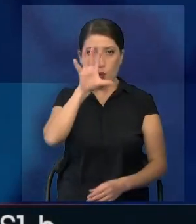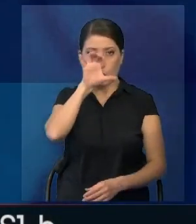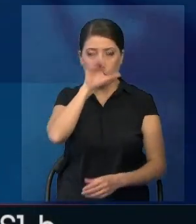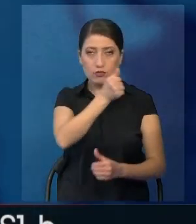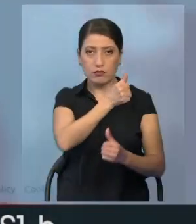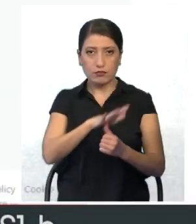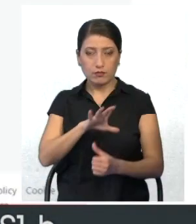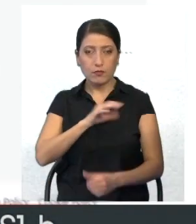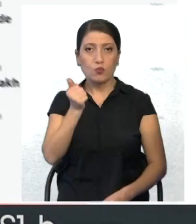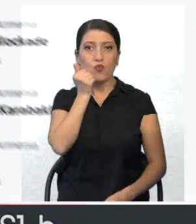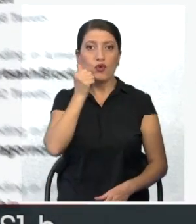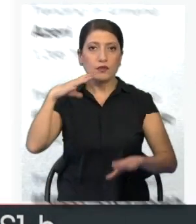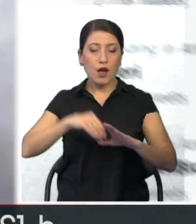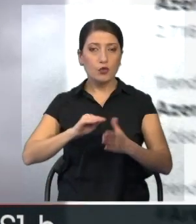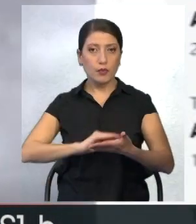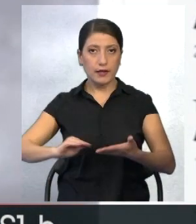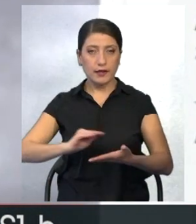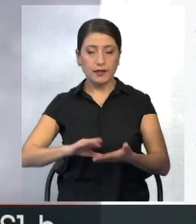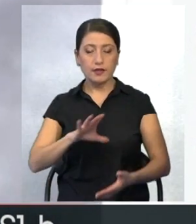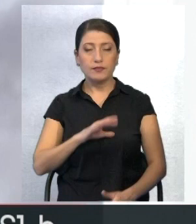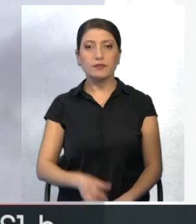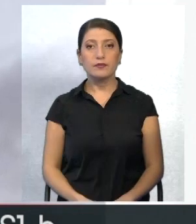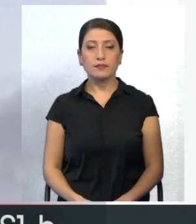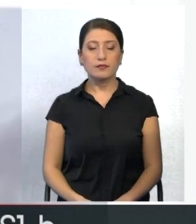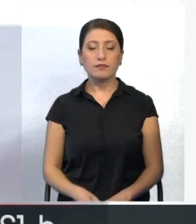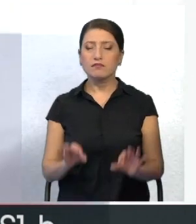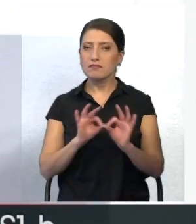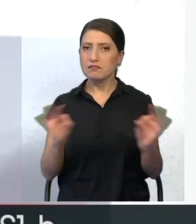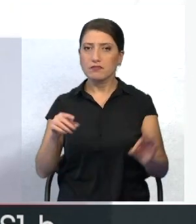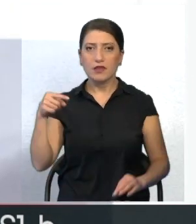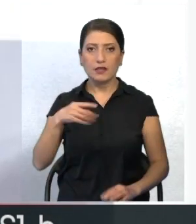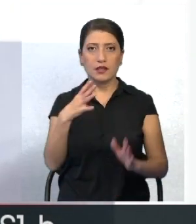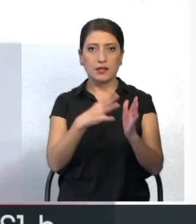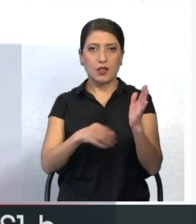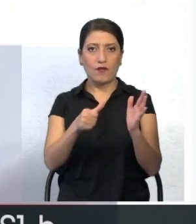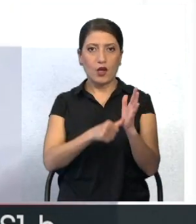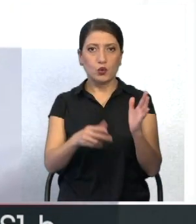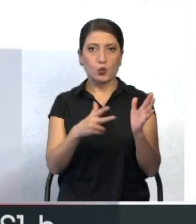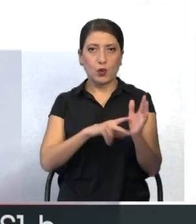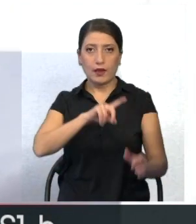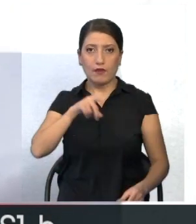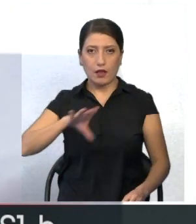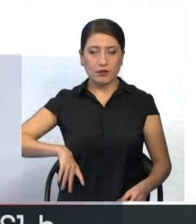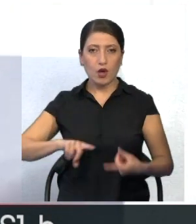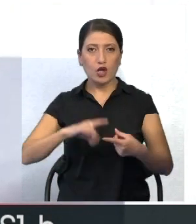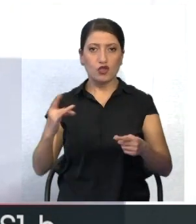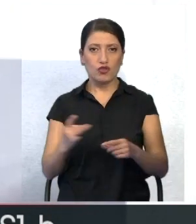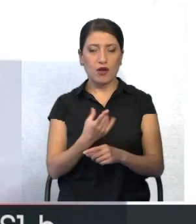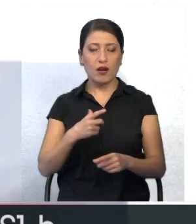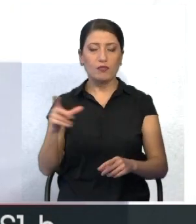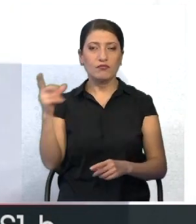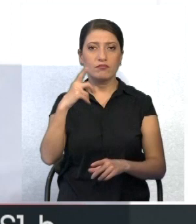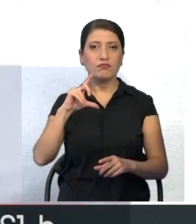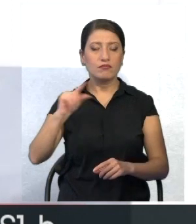էր հրապարակել Մոսկվայից ու գրել. Հրաշալի էր 1968 թվականից հետո առաջին անգամ վերադառնալ